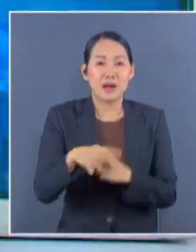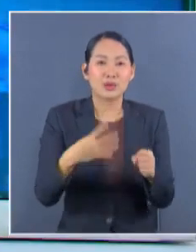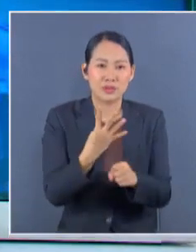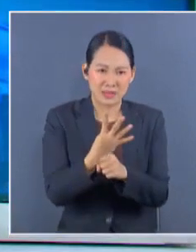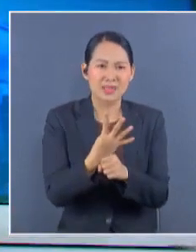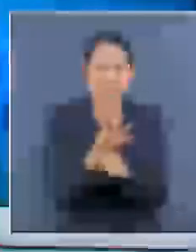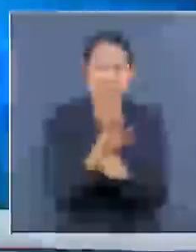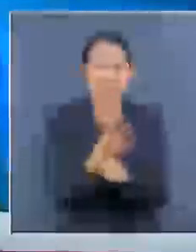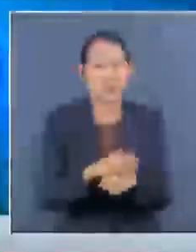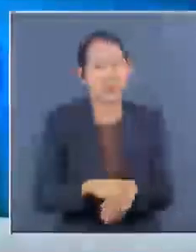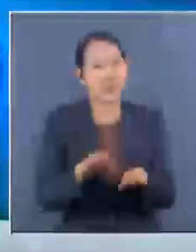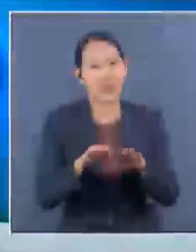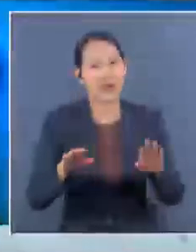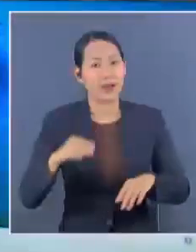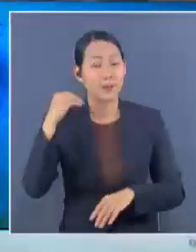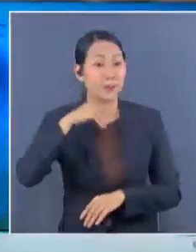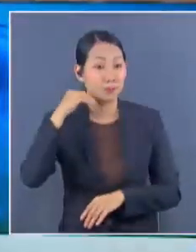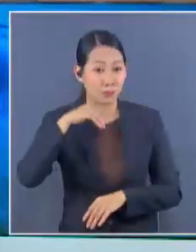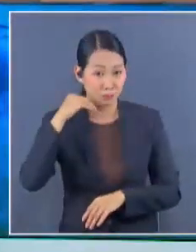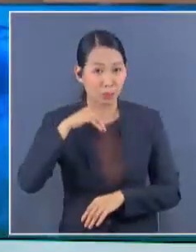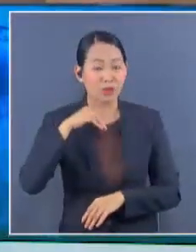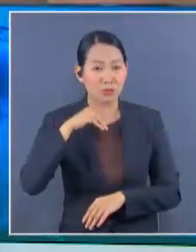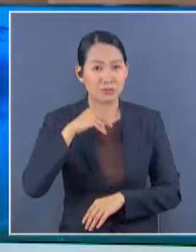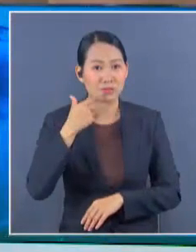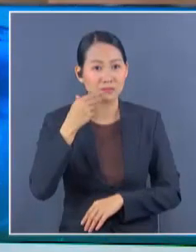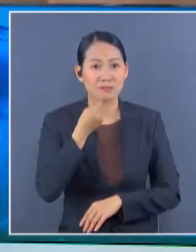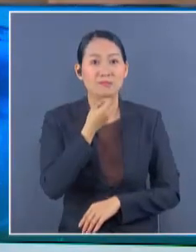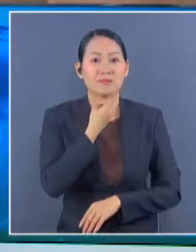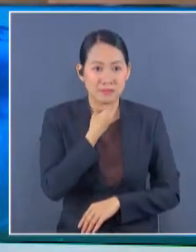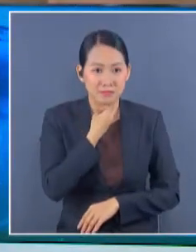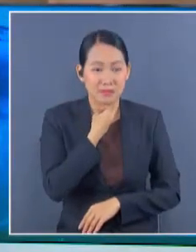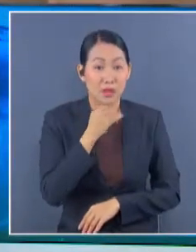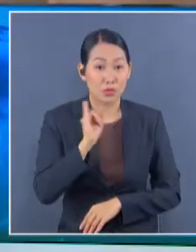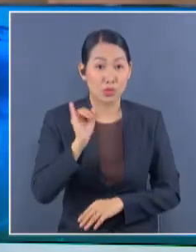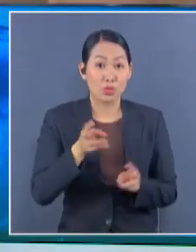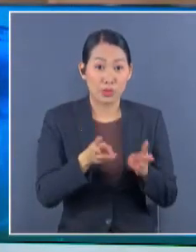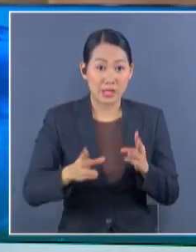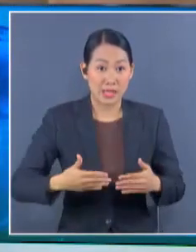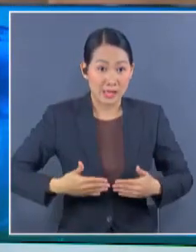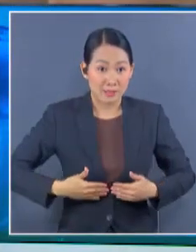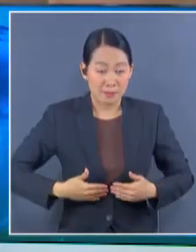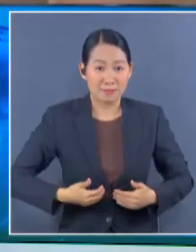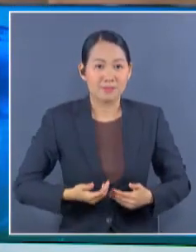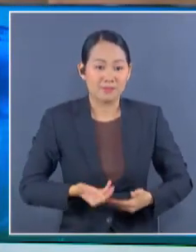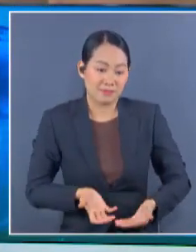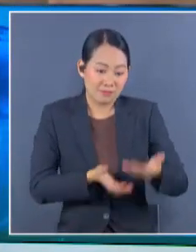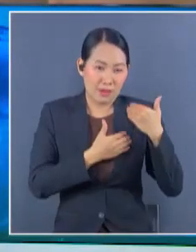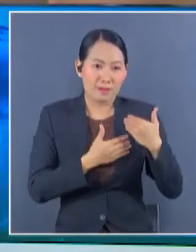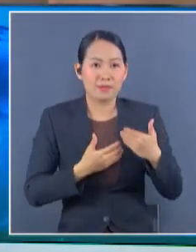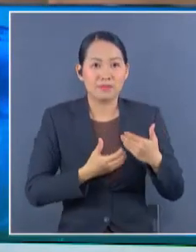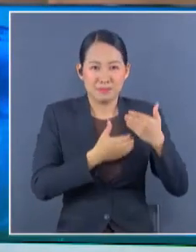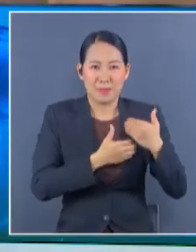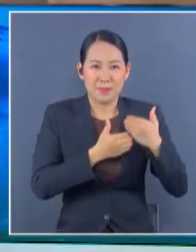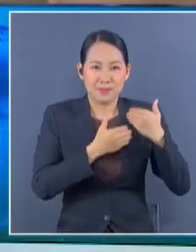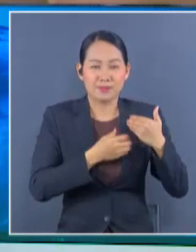ขนมเนี่ยเป็นของคู่กันเลยนะ มีโอกาสเกิดขึ้นได้หมด นี่ทำถูกนะเข้าที่ลิ้นปี่นะแล้วก็กระทุ้งนะเดี๋ยวก็ออกมาได ้ ต้องใจเย็น